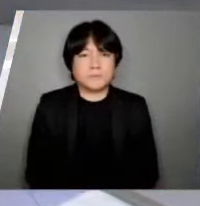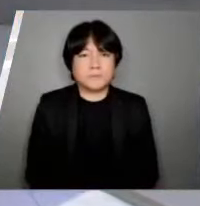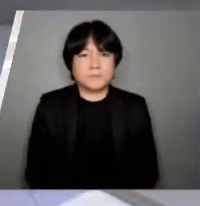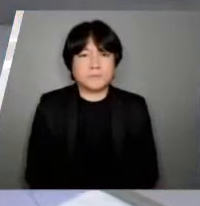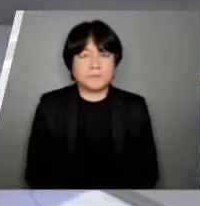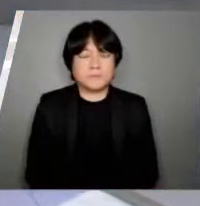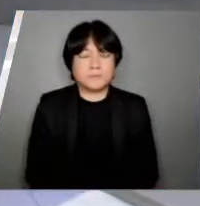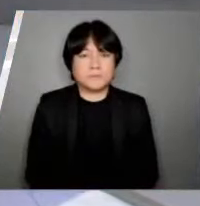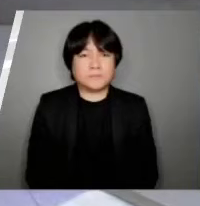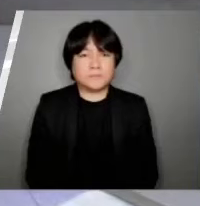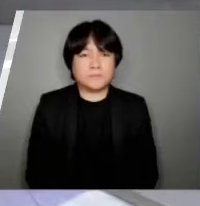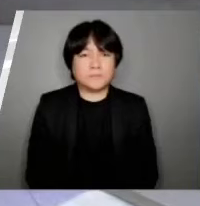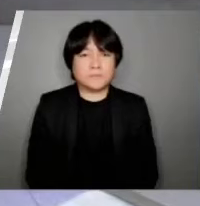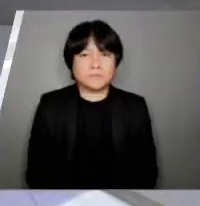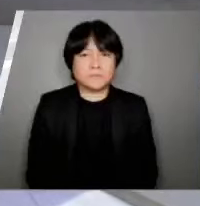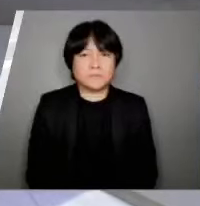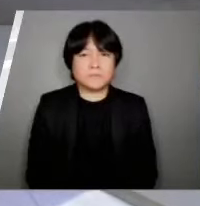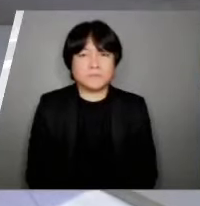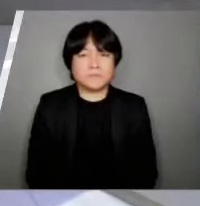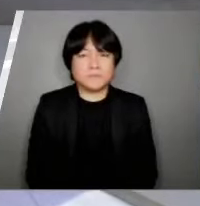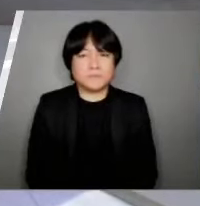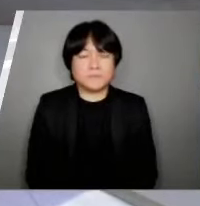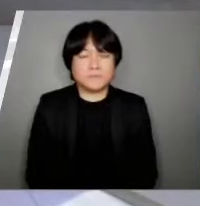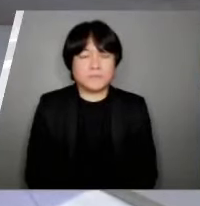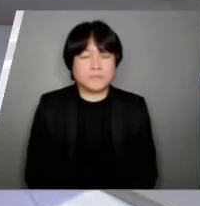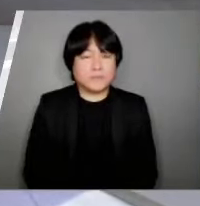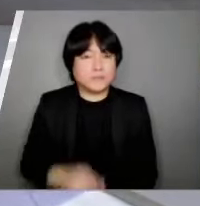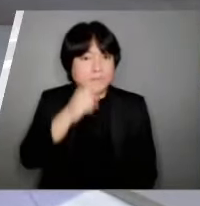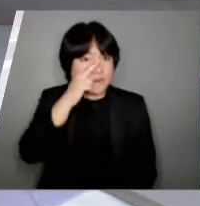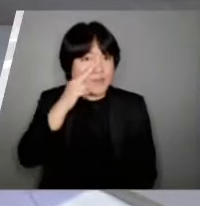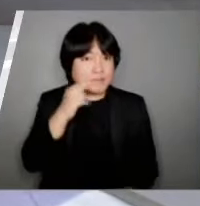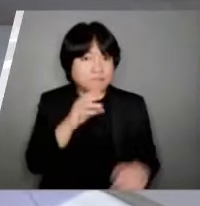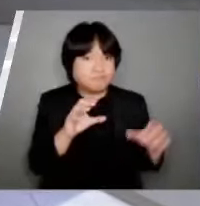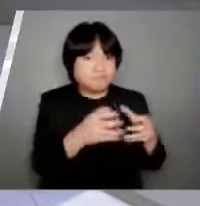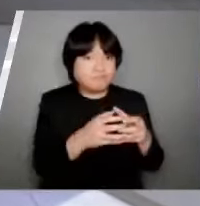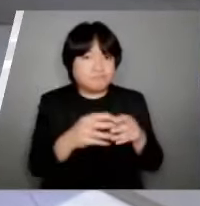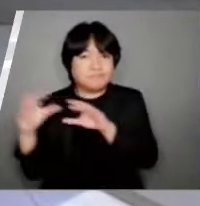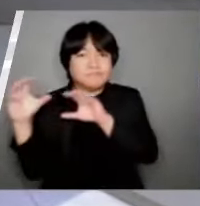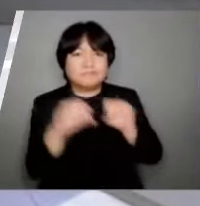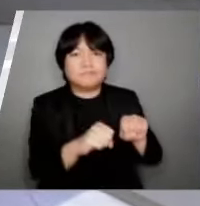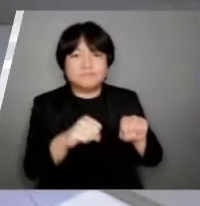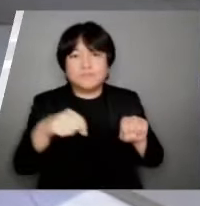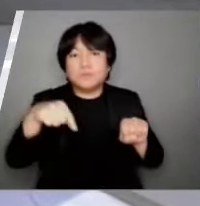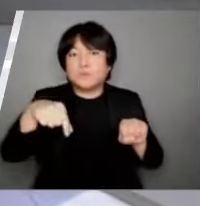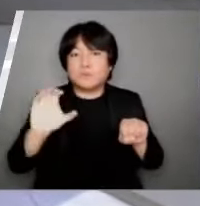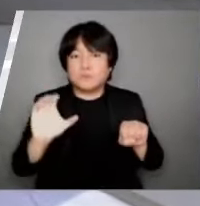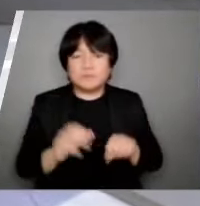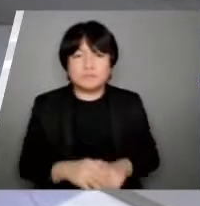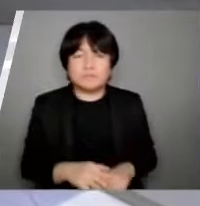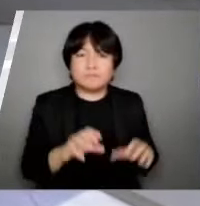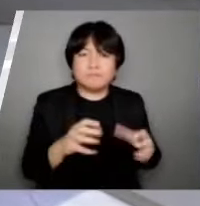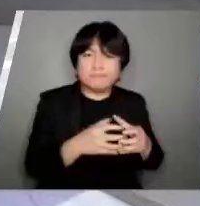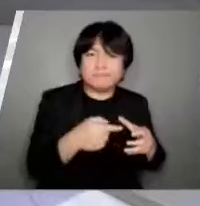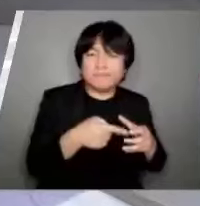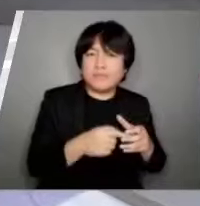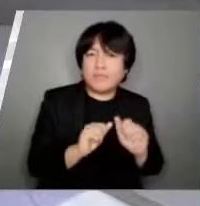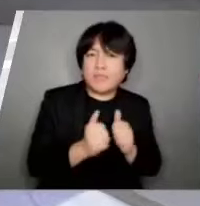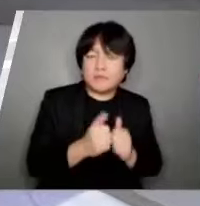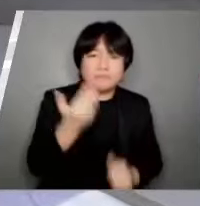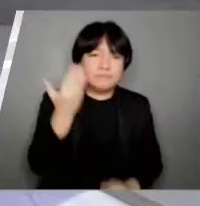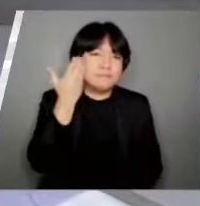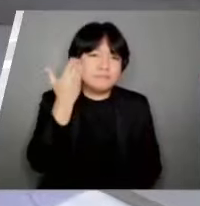Arestado ang mga miyembro ng isang organized crime group sa Quezon City. At ang kanilang modus, magpanggap na empleyado ng convenience store,